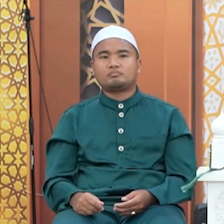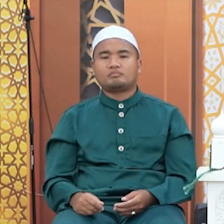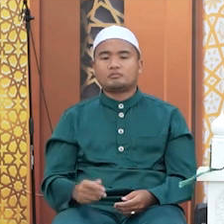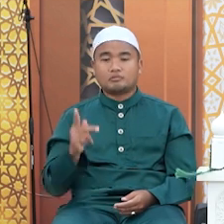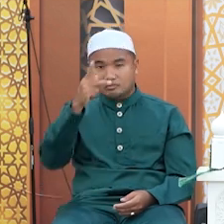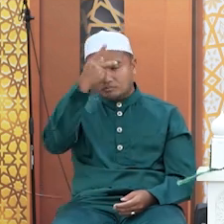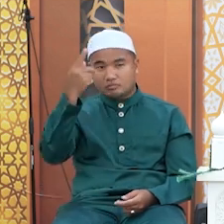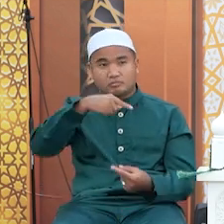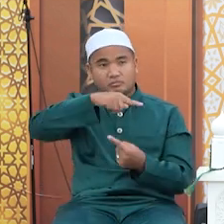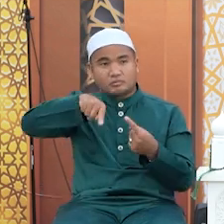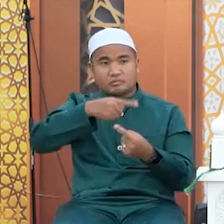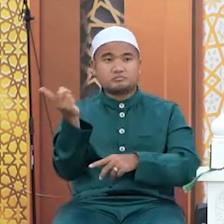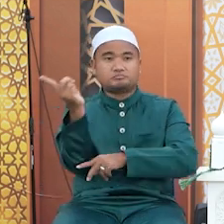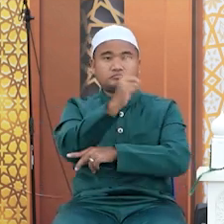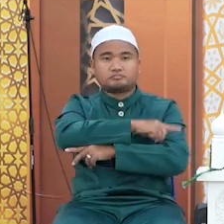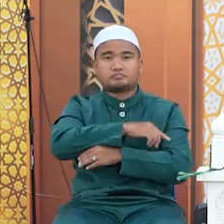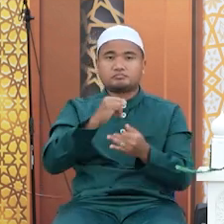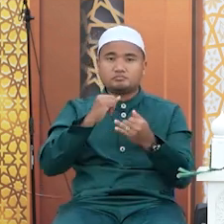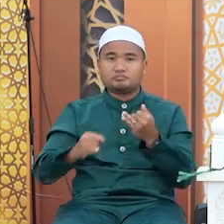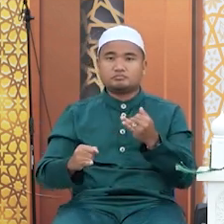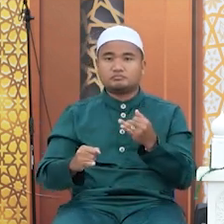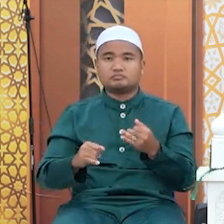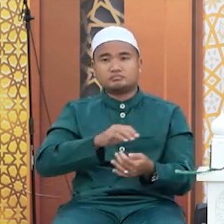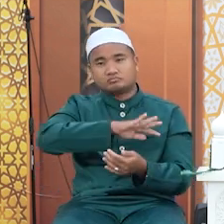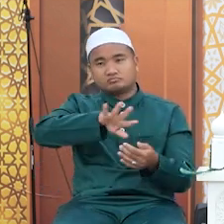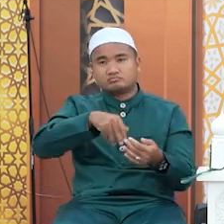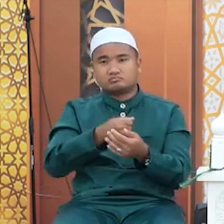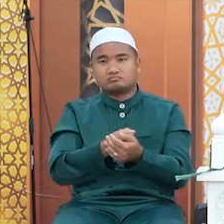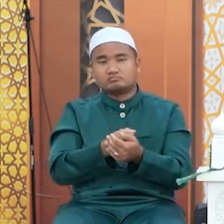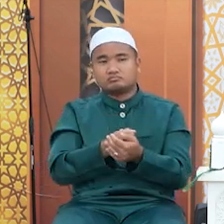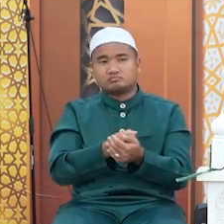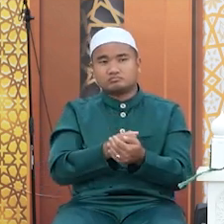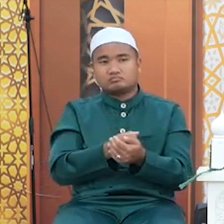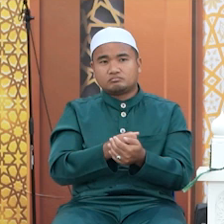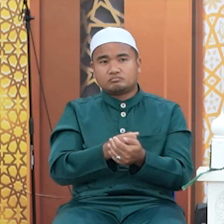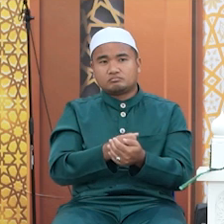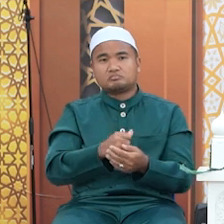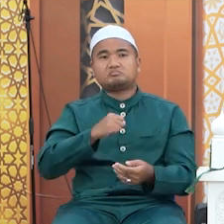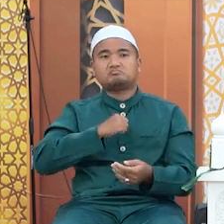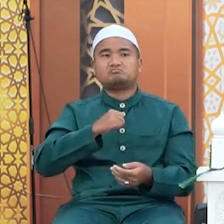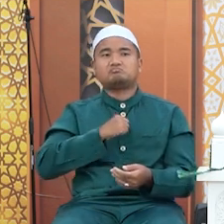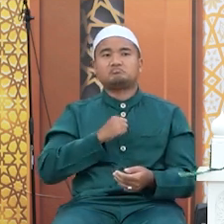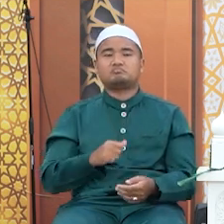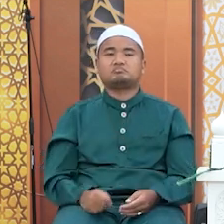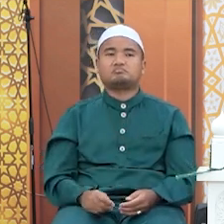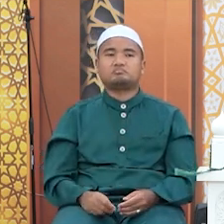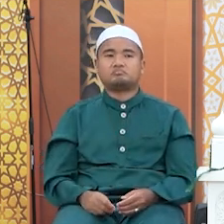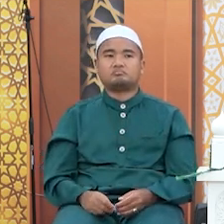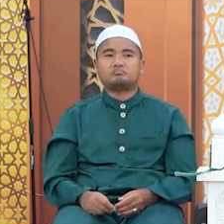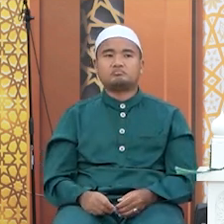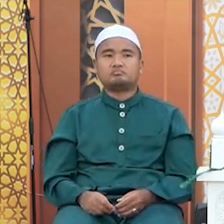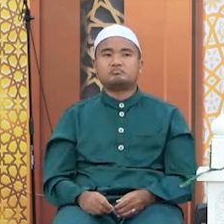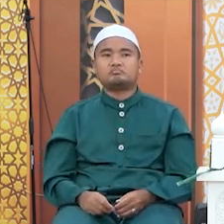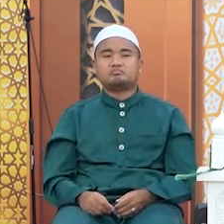nafsi-nafsi. Yauma yafirrul mar'u min akhihi wa ummihi wa abihi wa sahibatihi wa banihi